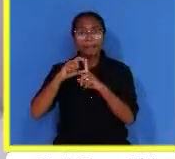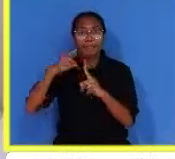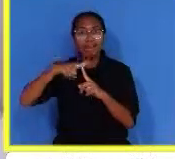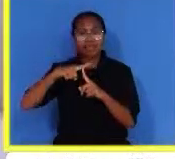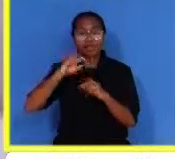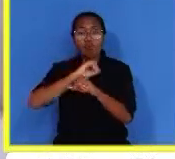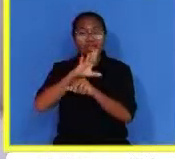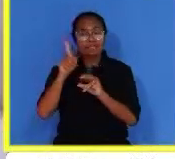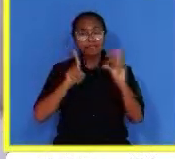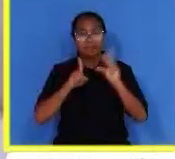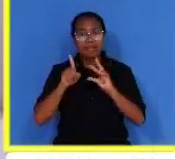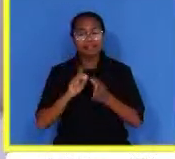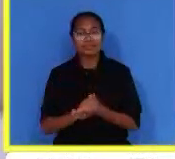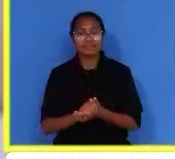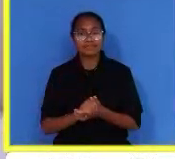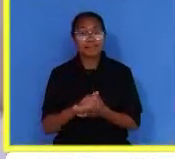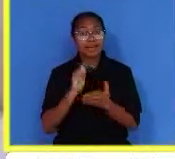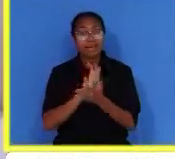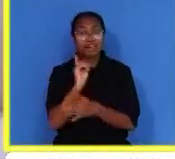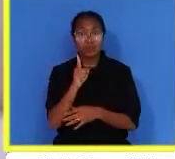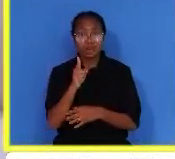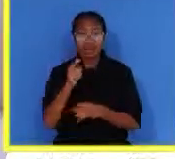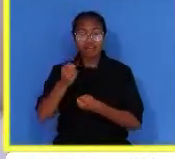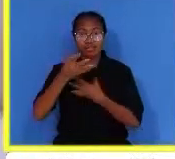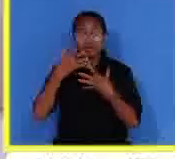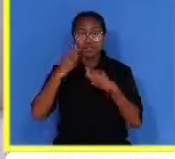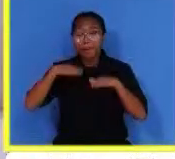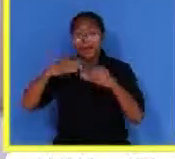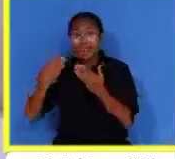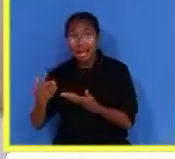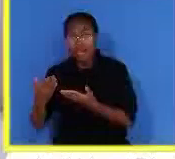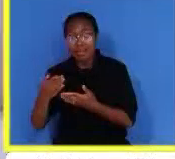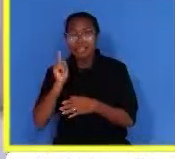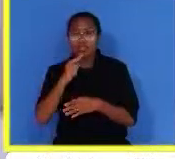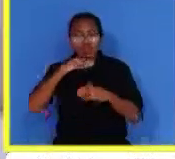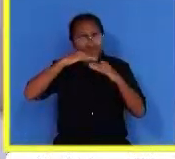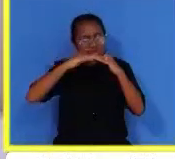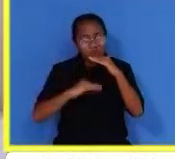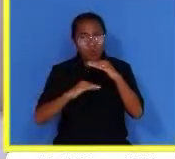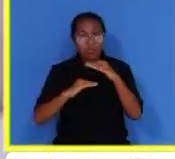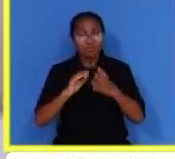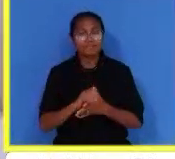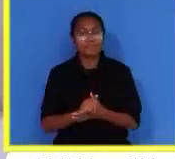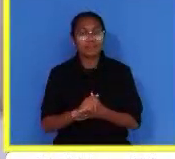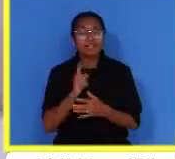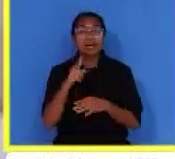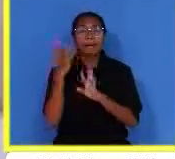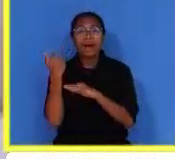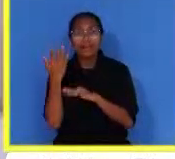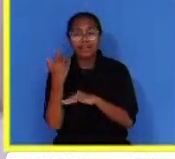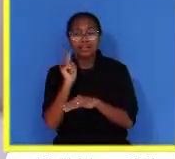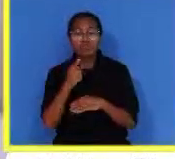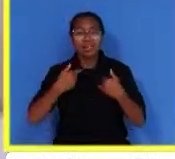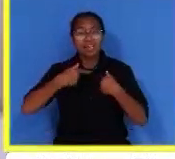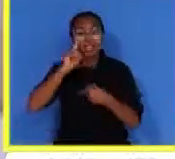COVID-19. Baik. Jadi dan kasus kematian juga itu menurun drastis. Kemarin